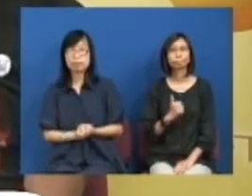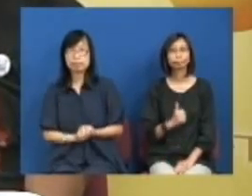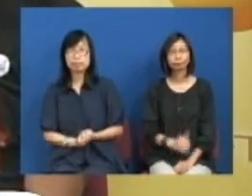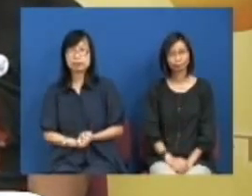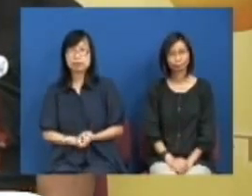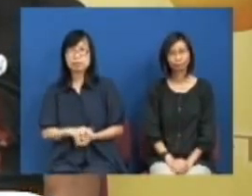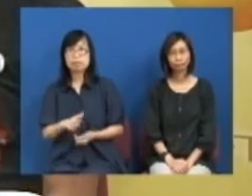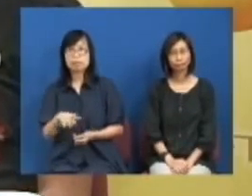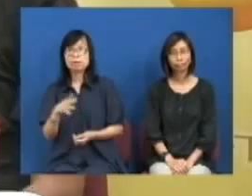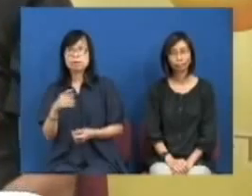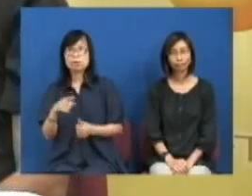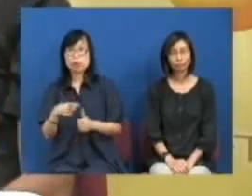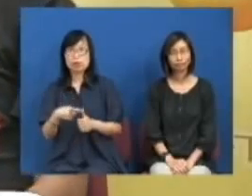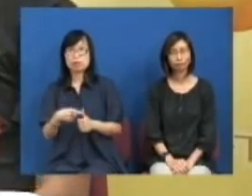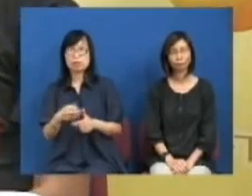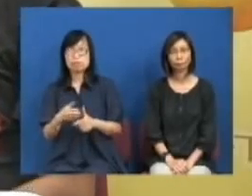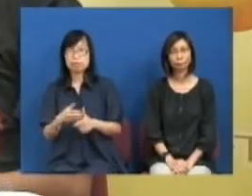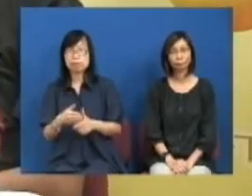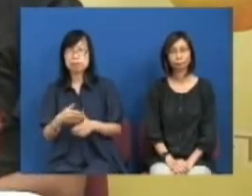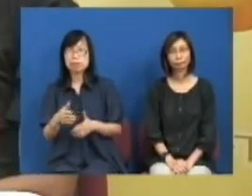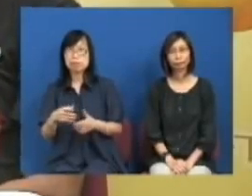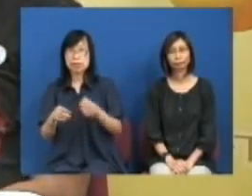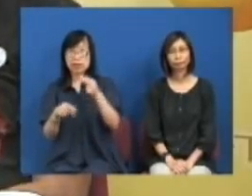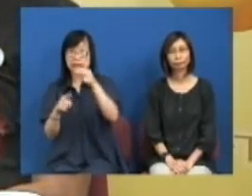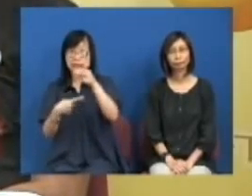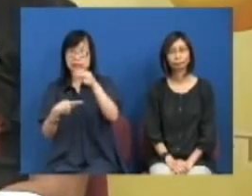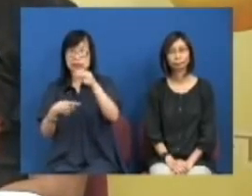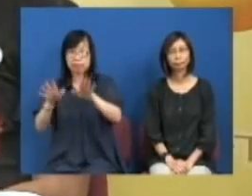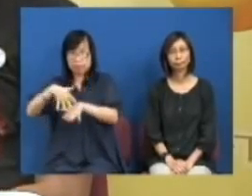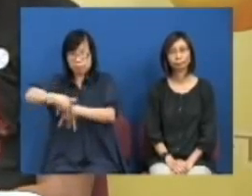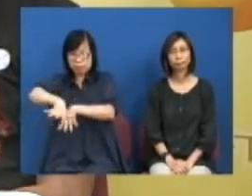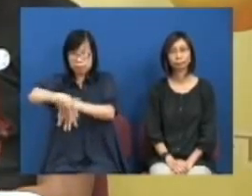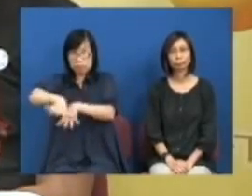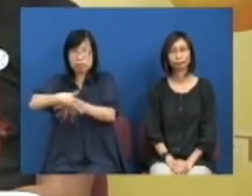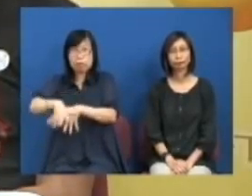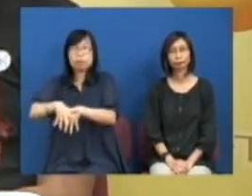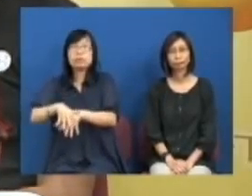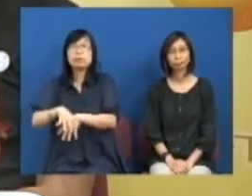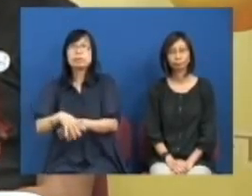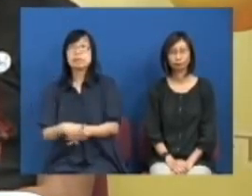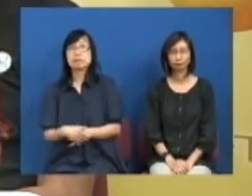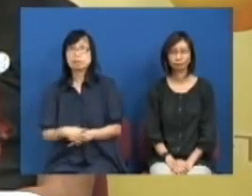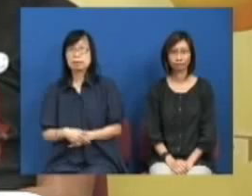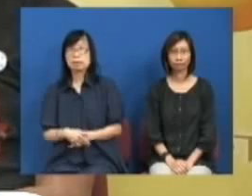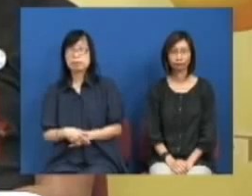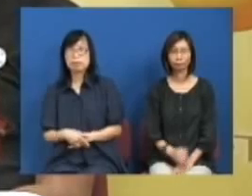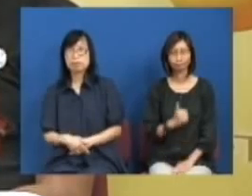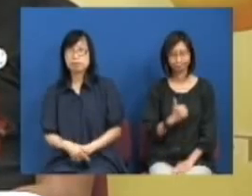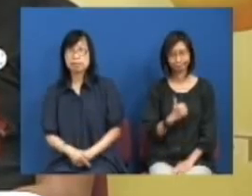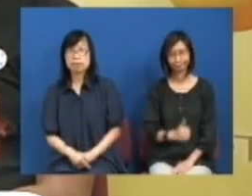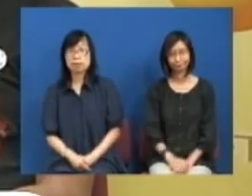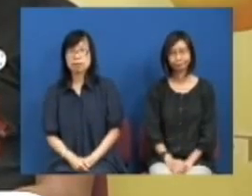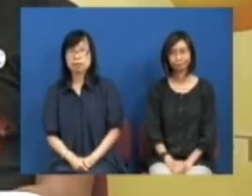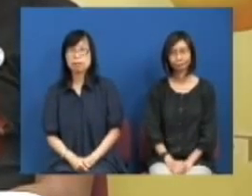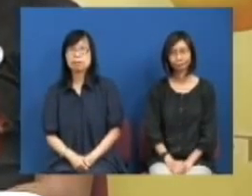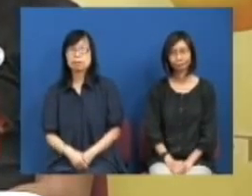咁亦都係即係為咗七一大遊行做個聲勢，因為佢六月四號晚嗌啊嘛，出去又就